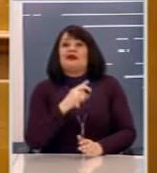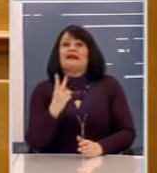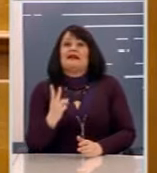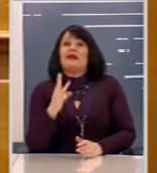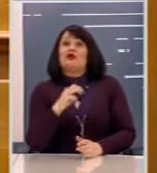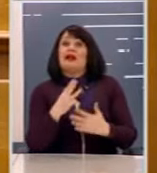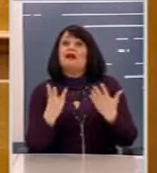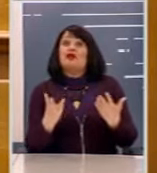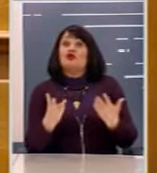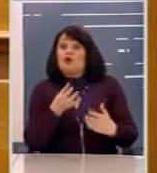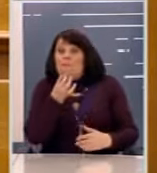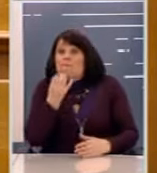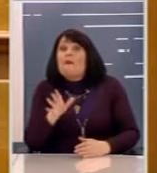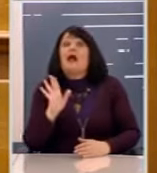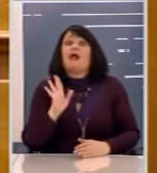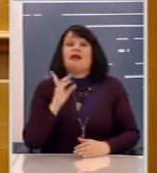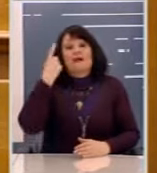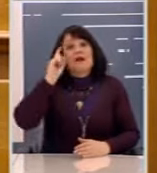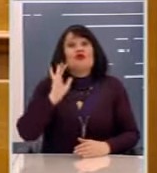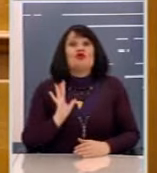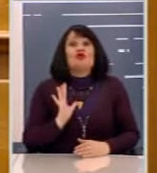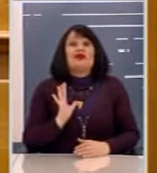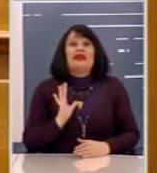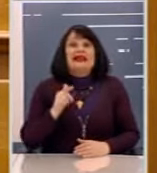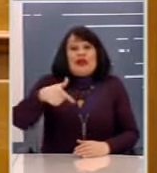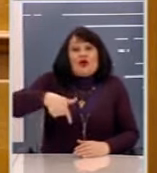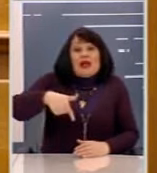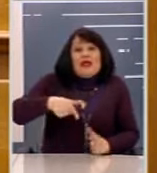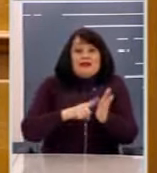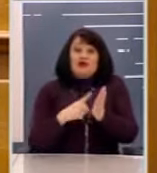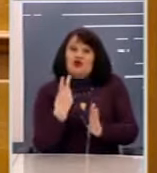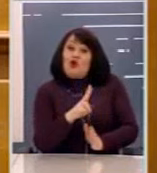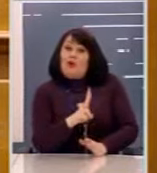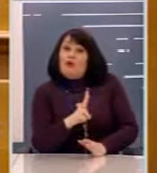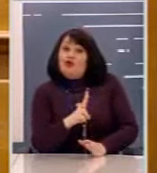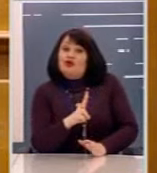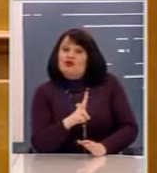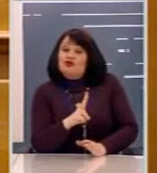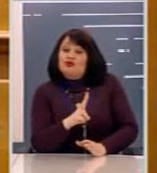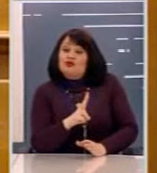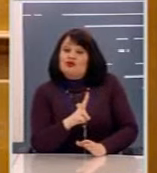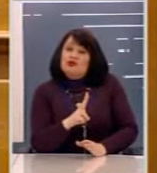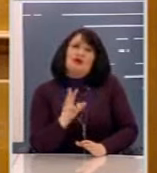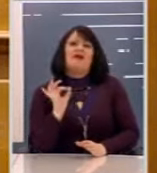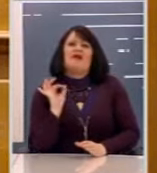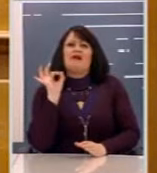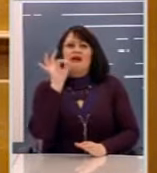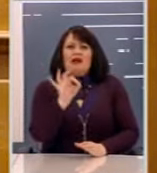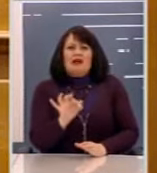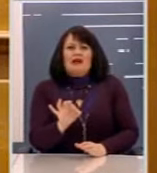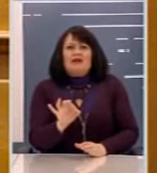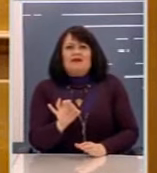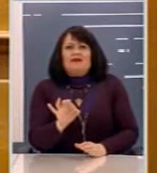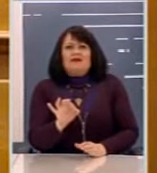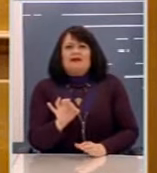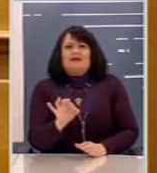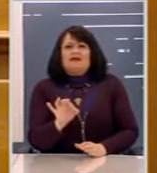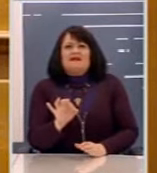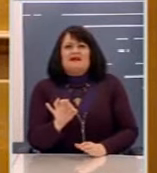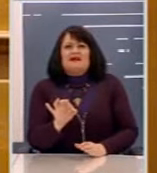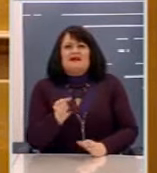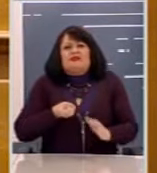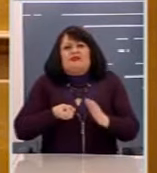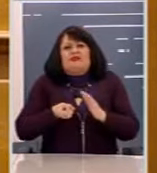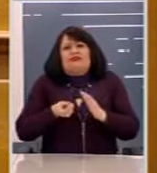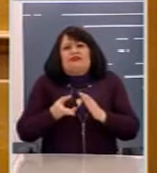4238 του κυρίου Γεωργιάδη, ο οποίος οδήγησε στην έξοδο από το σύστημα υγείας, τη μαζική